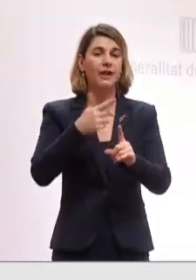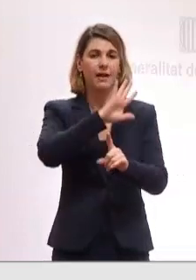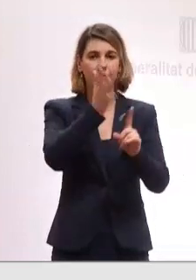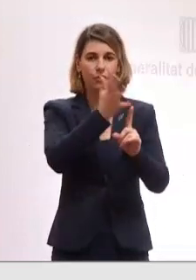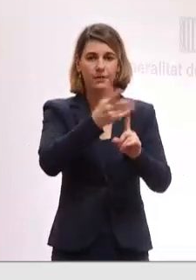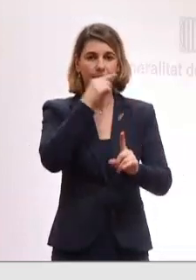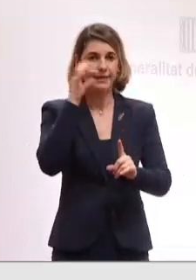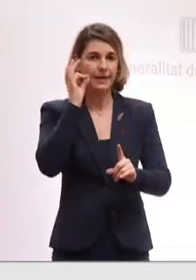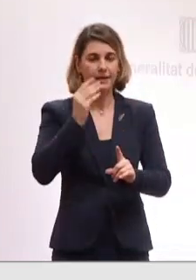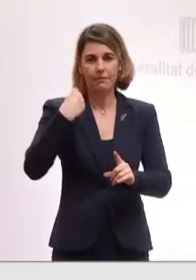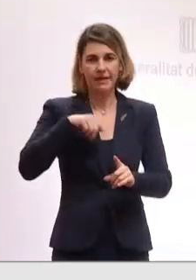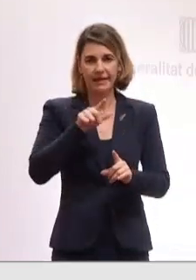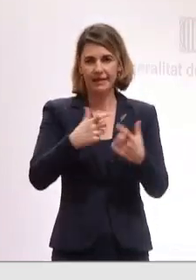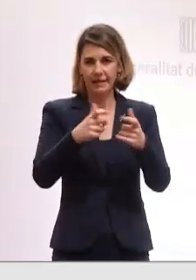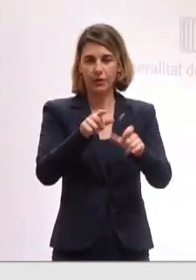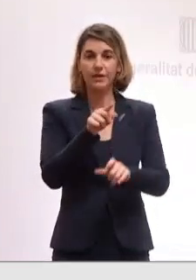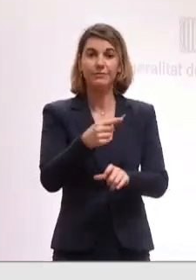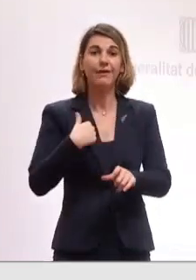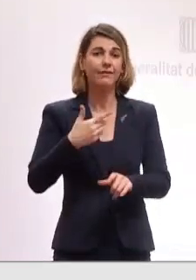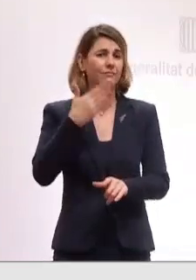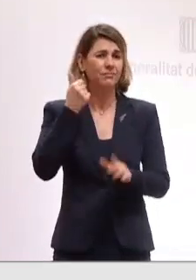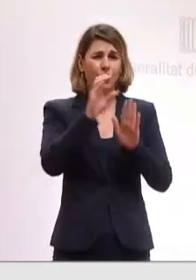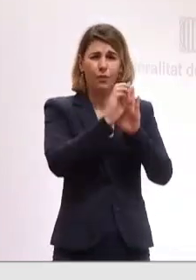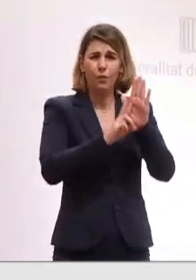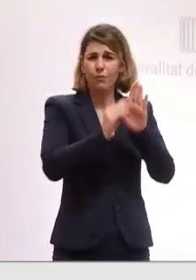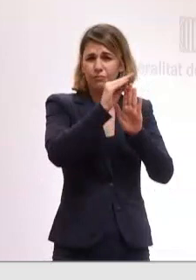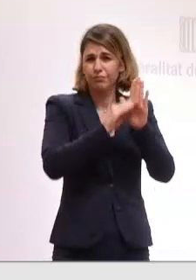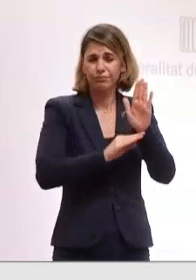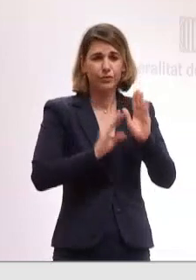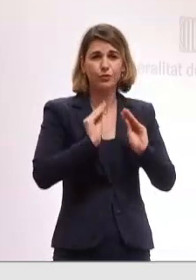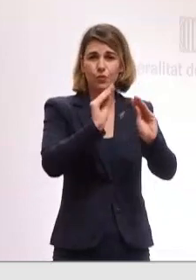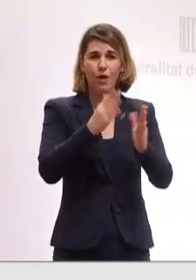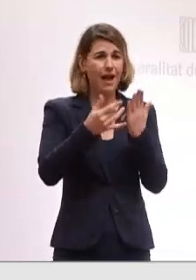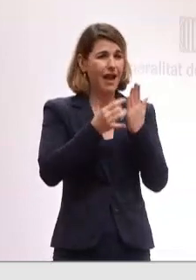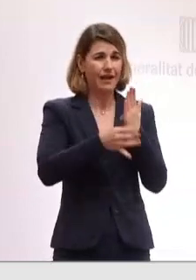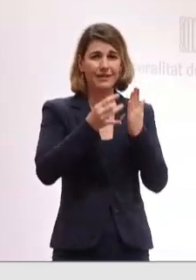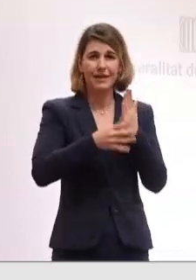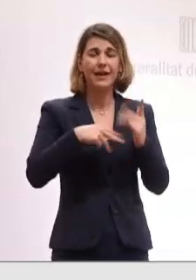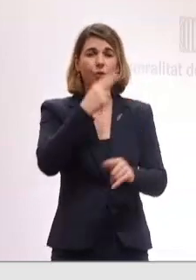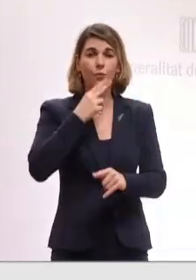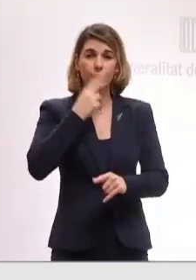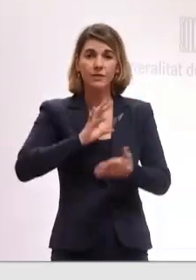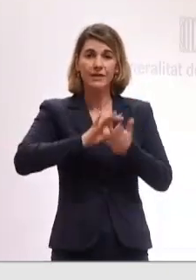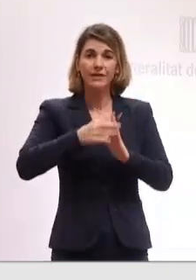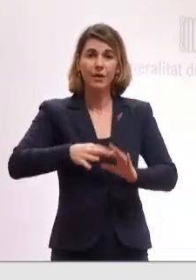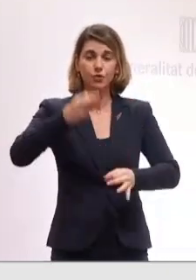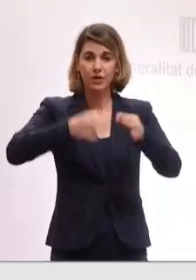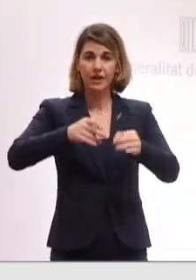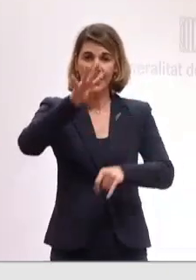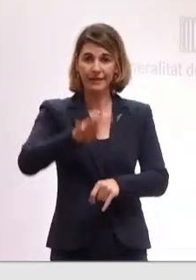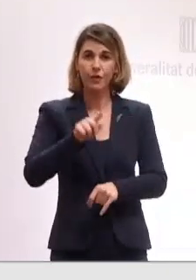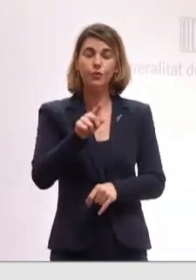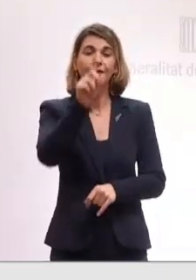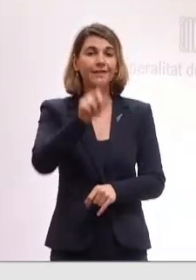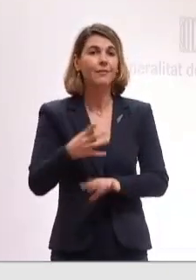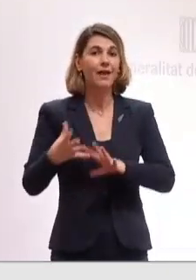mateix organisme. El seu excel·lent currículum com a magistrada, el seu compromís amb el sistema judicial de Catalunya i